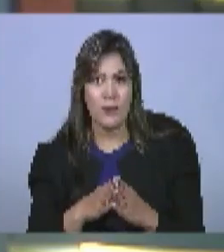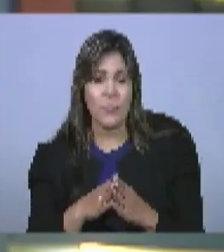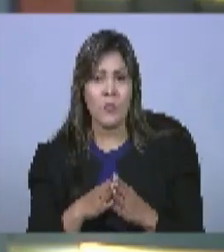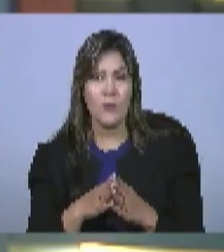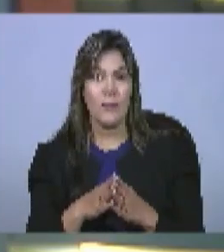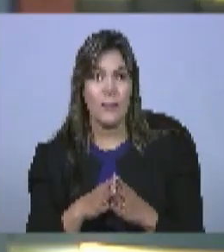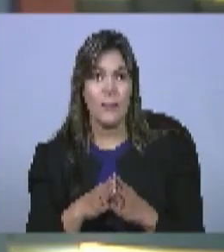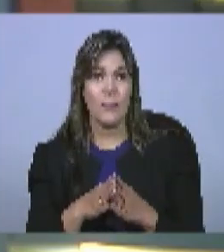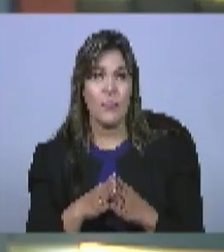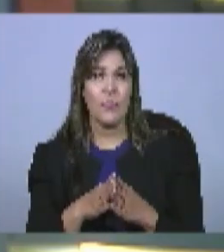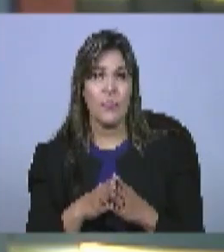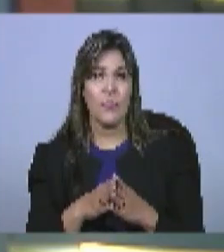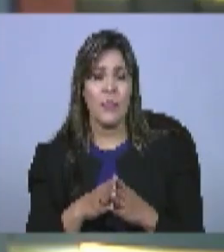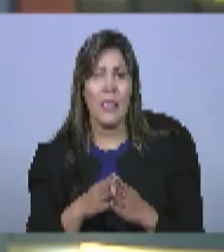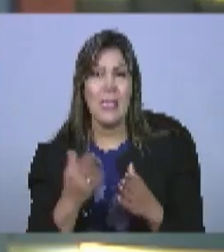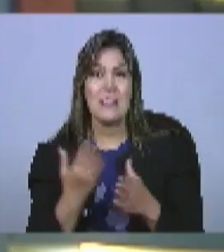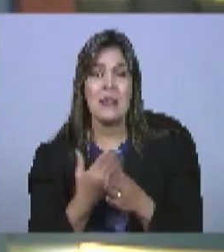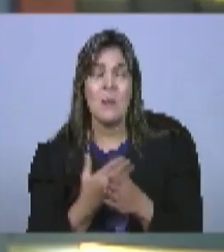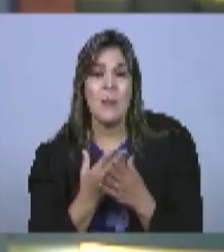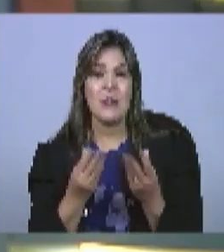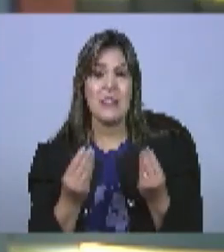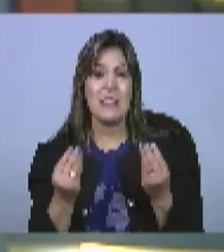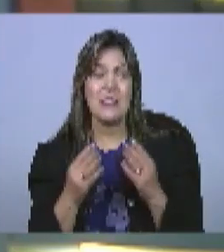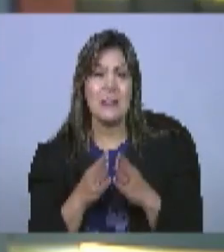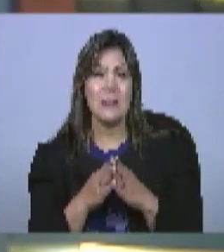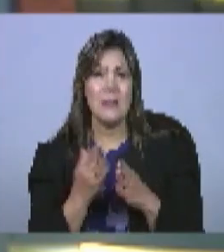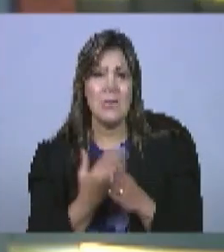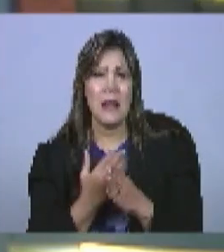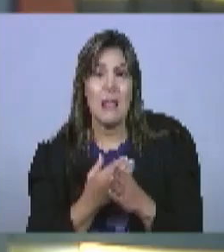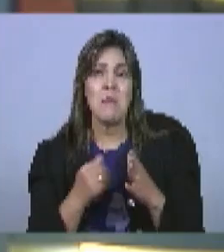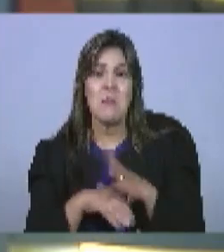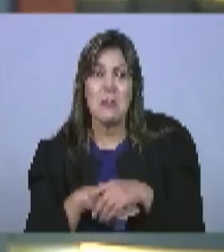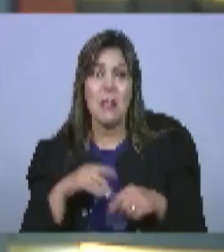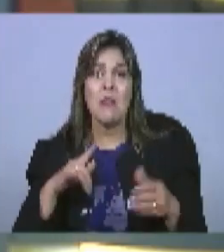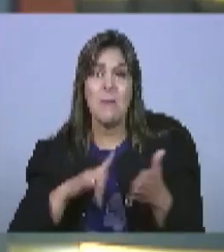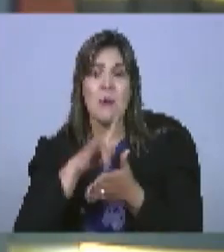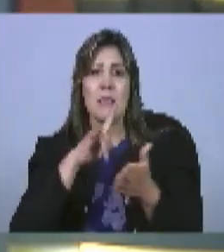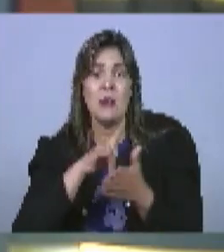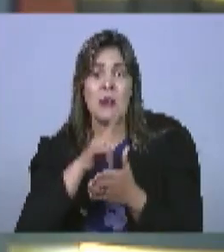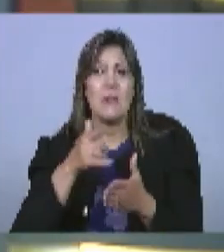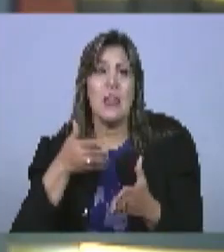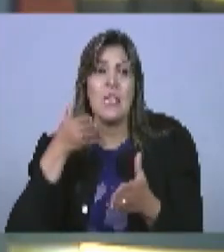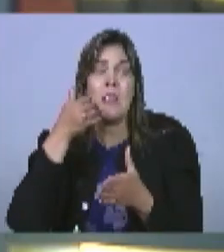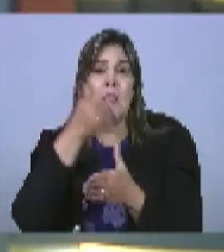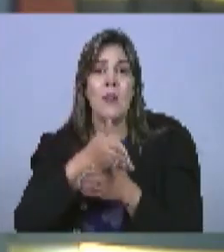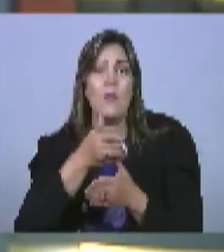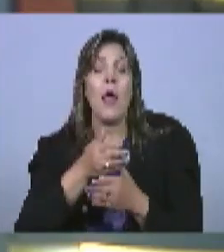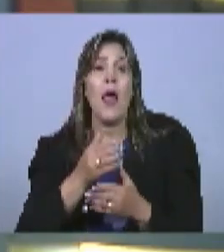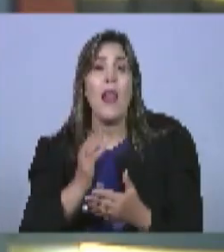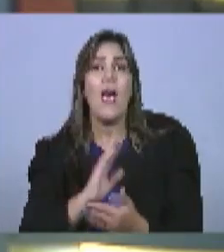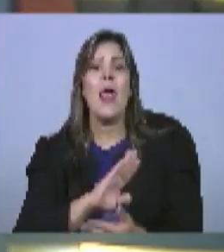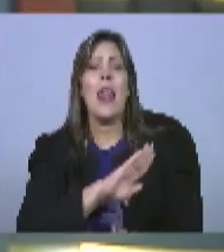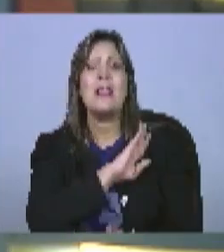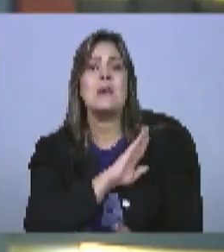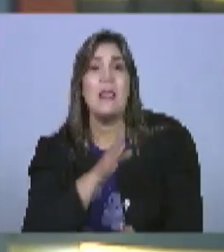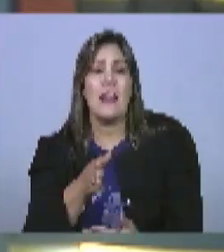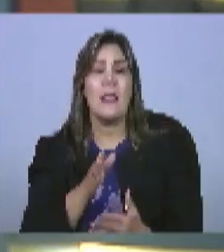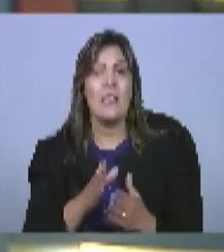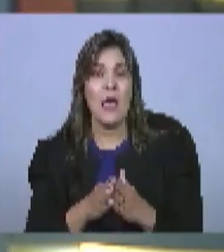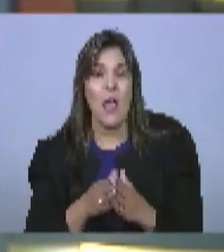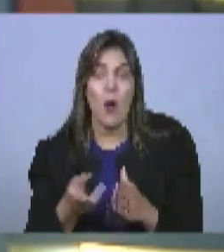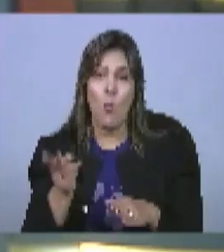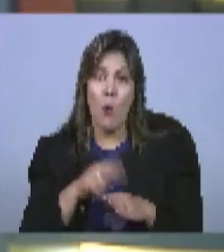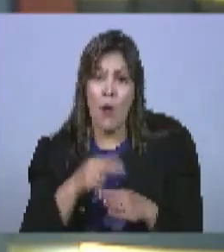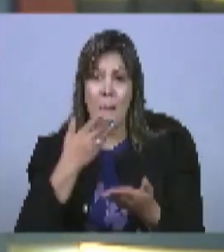2023 لاسباب كتير اولا لانها بتستخدم طائرات مسيره للهجوم على القواعد العسكريه الامر الثاني ان